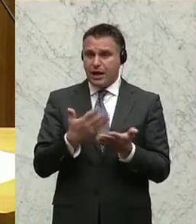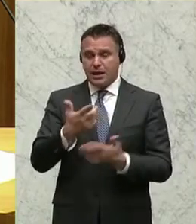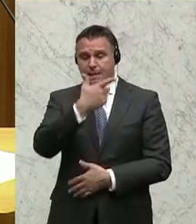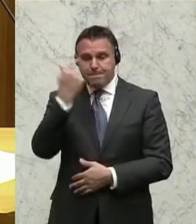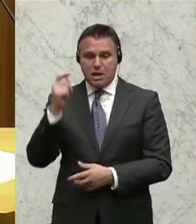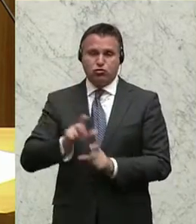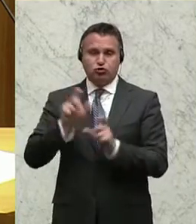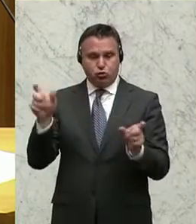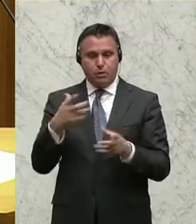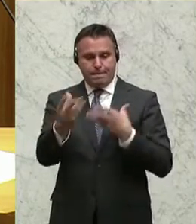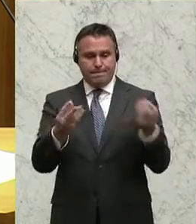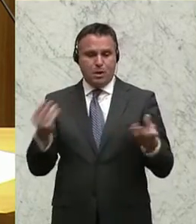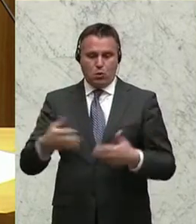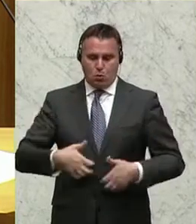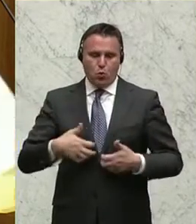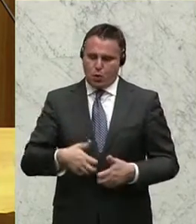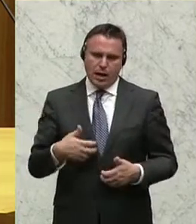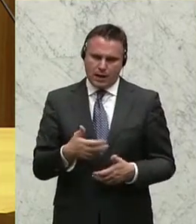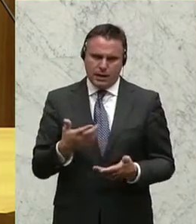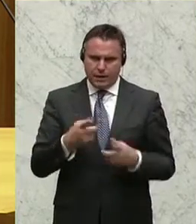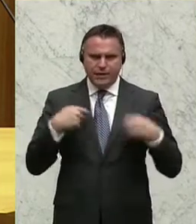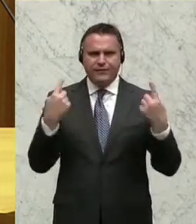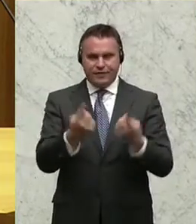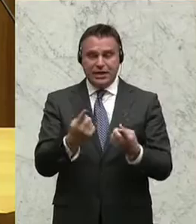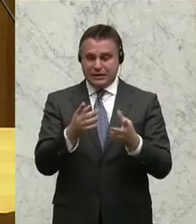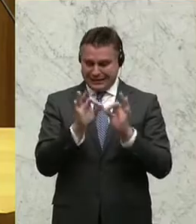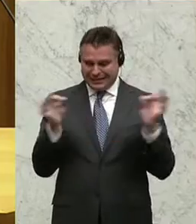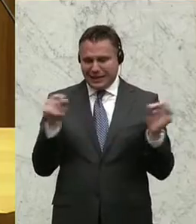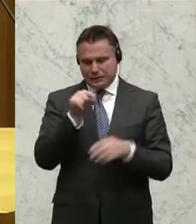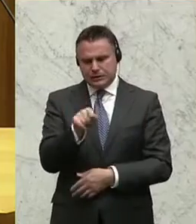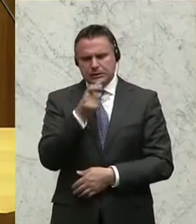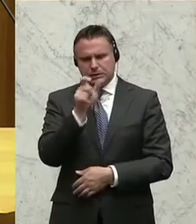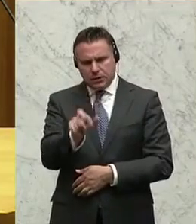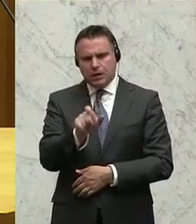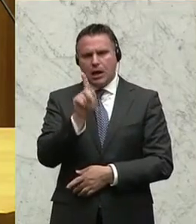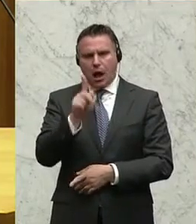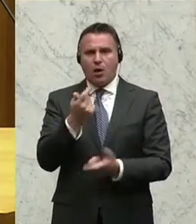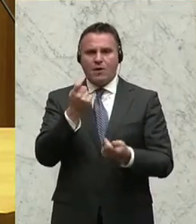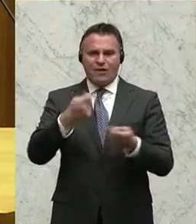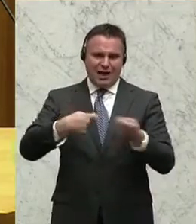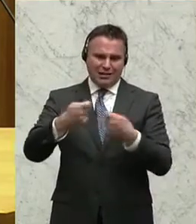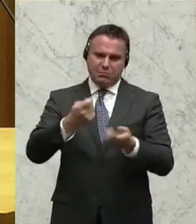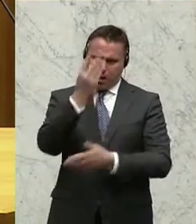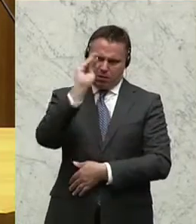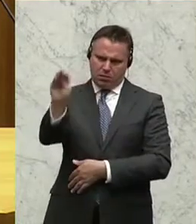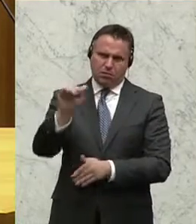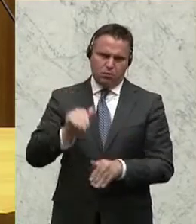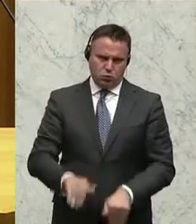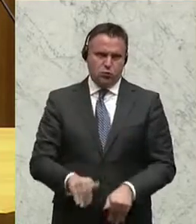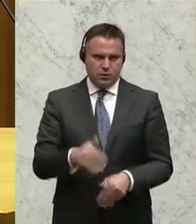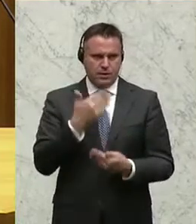Menschen verursacht worden ist. Und ich glaube, das ist ein Satz, den wir nicht uns, aber den entsprechenden Finanzmärkten hinter die Ohren schreiben sollten.